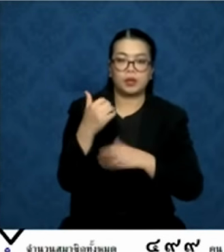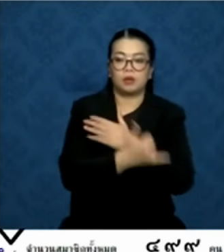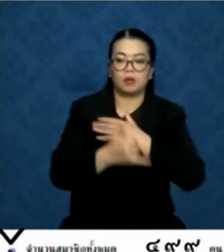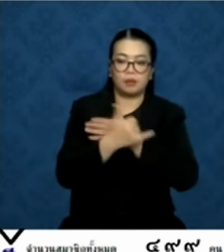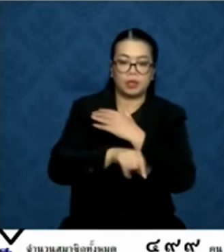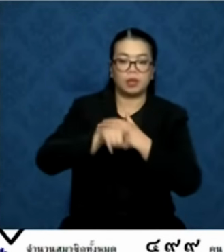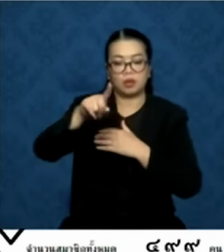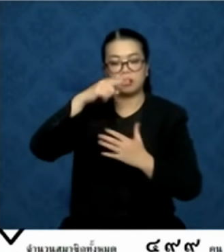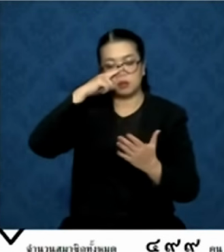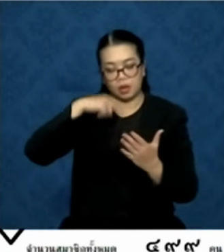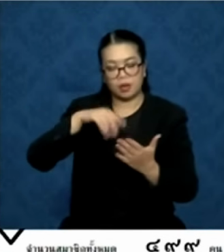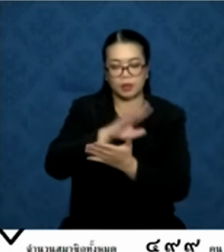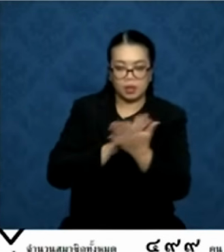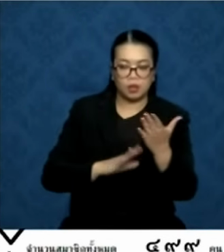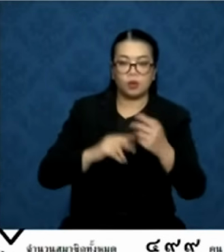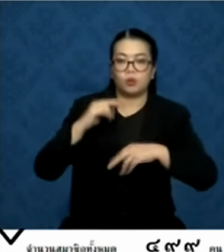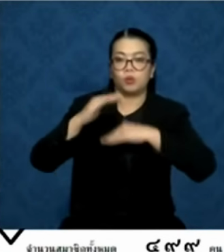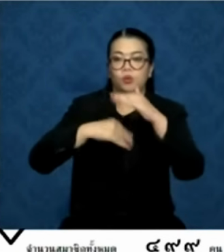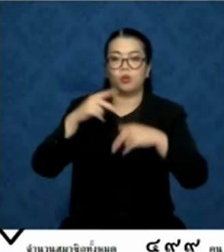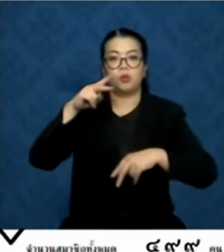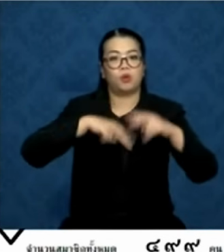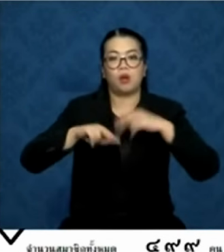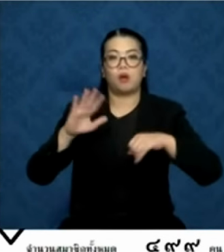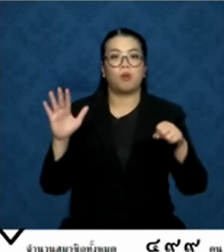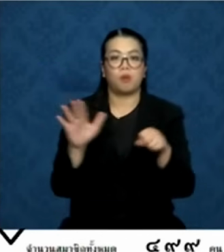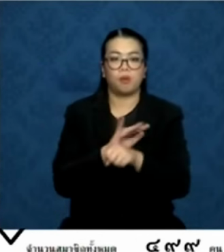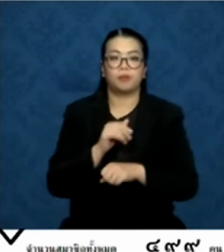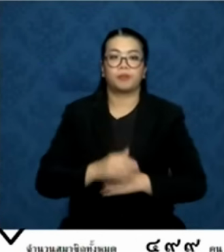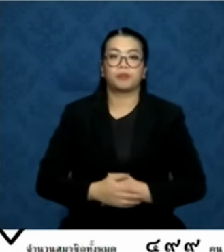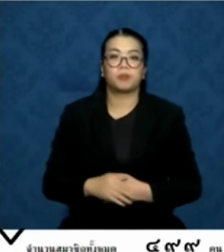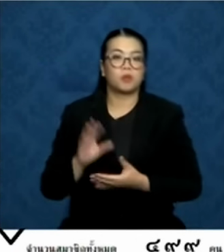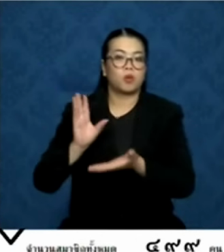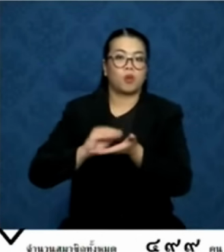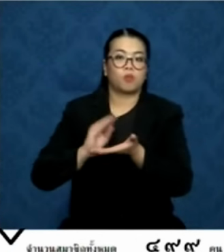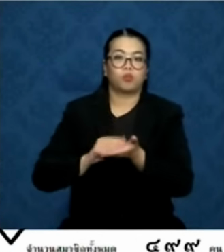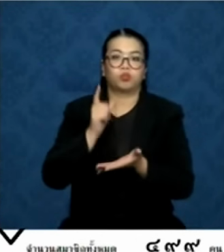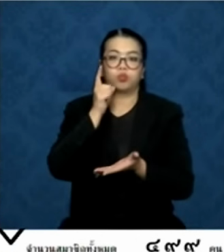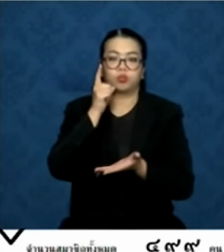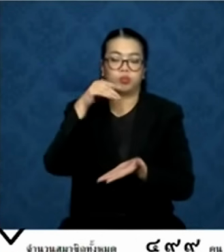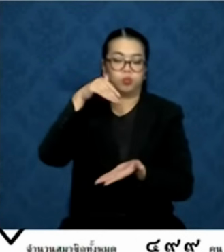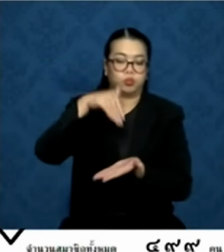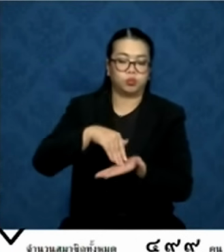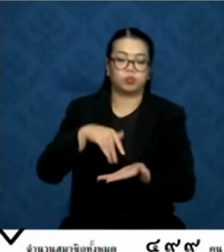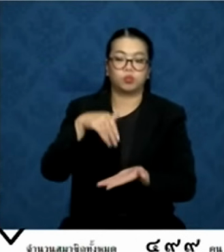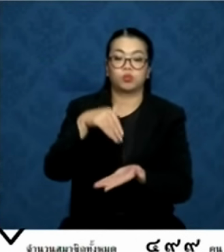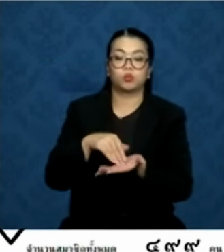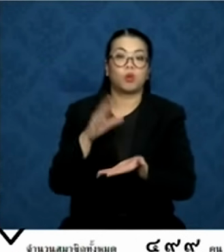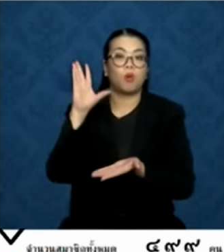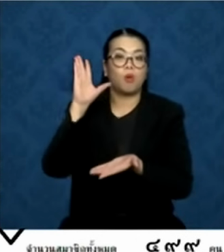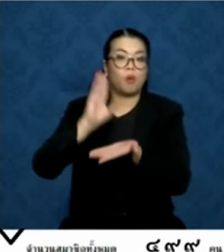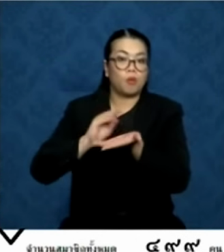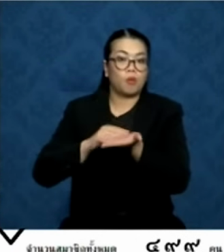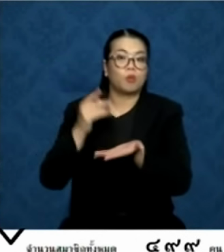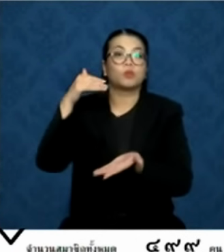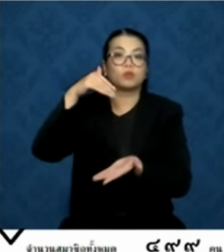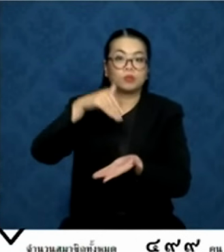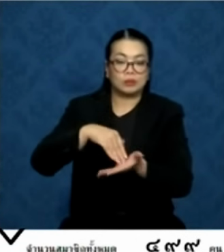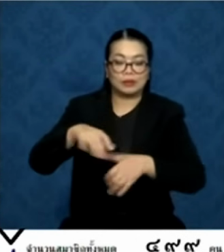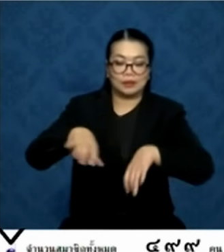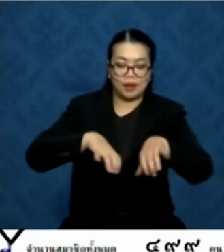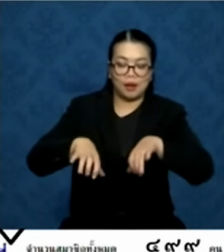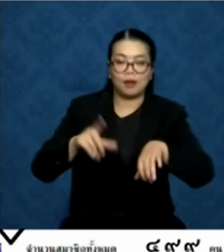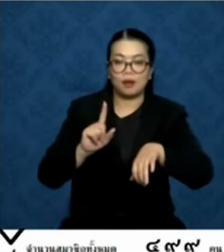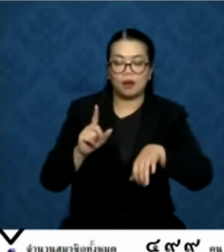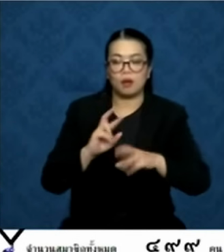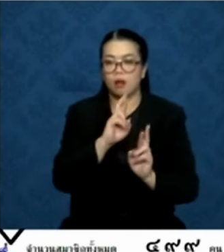างต่อเนื่องพัฒนาโครงสร้างพื้นฐานดิจิตอลศูนย์ข้อมูลขนาดใหญ่หรือ Big Data ตลอดจนจัดให้มีมาตรการ